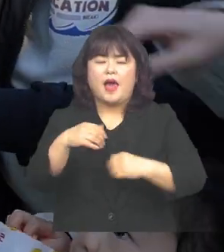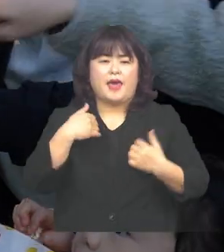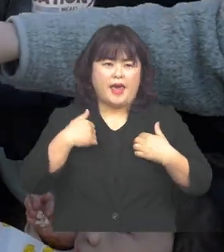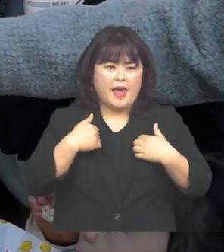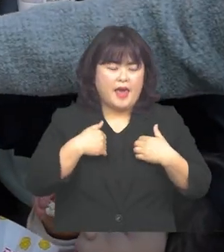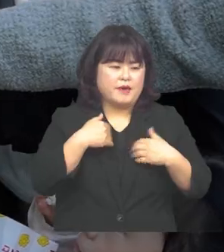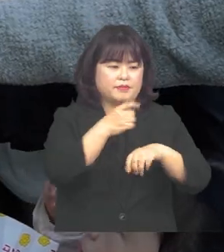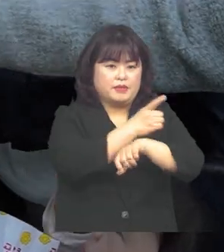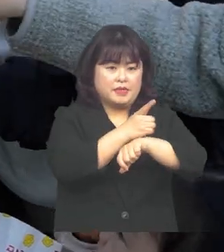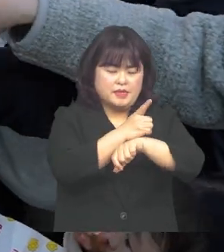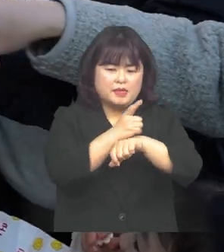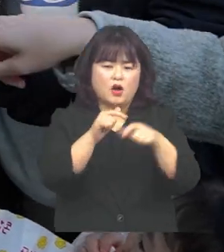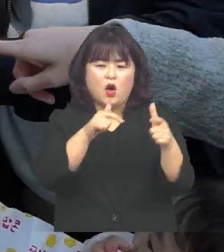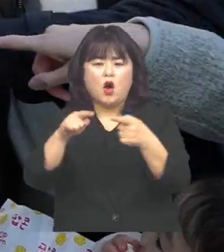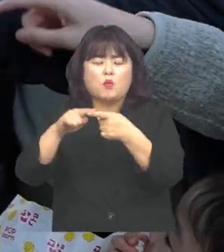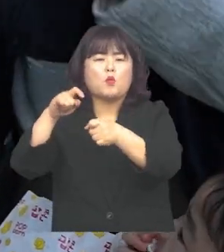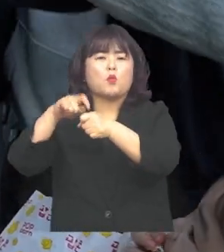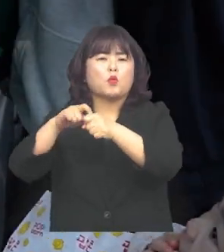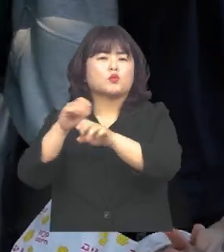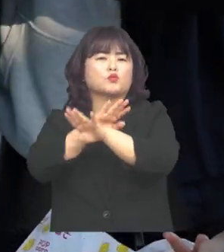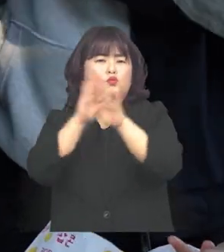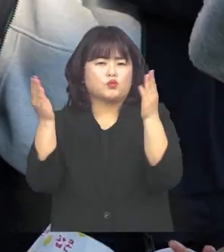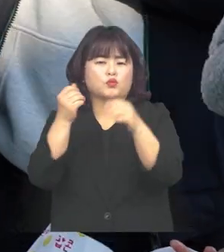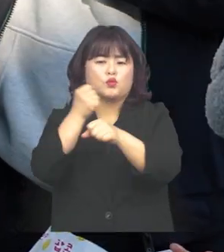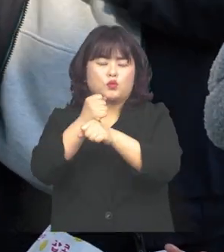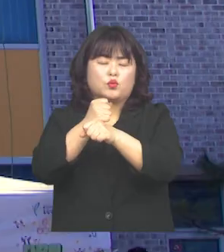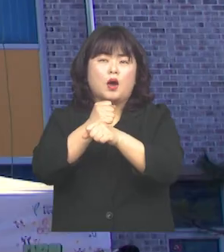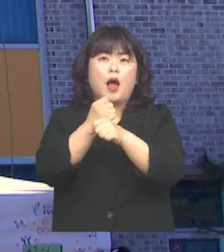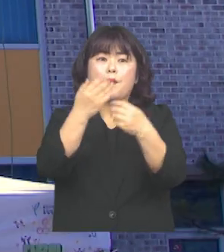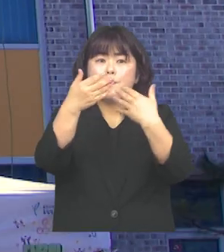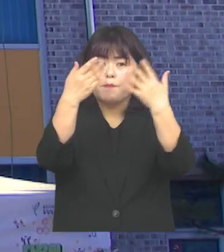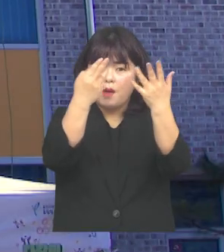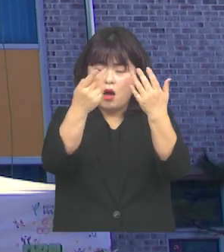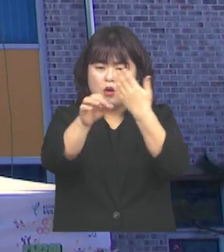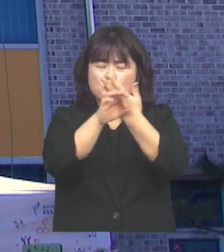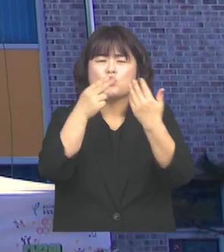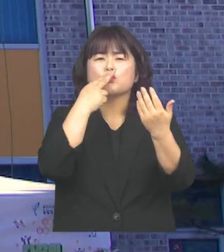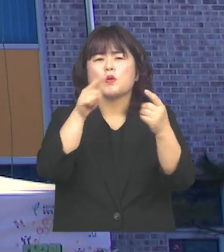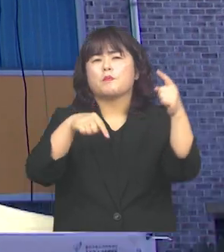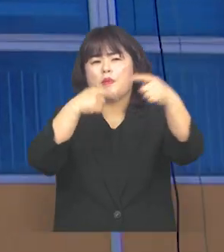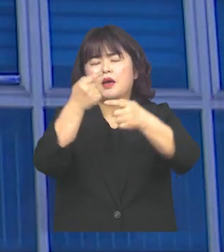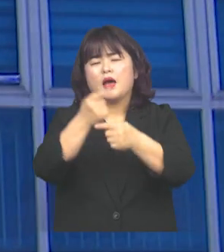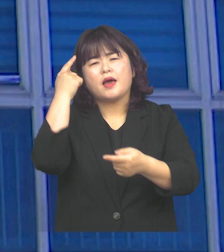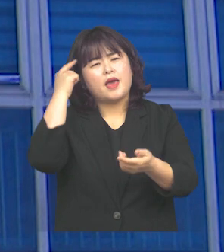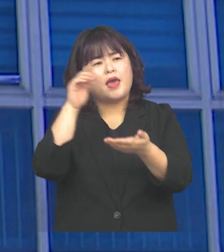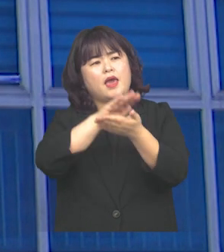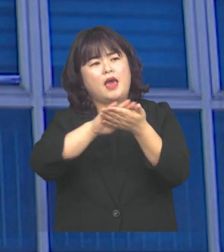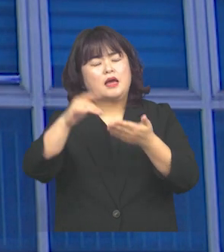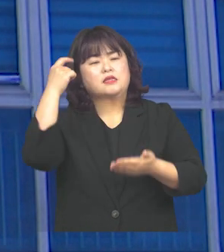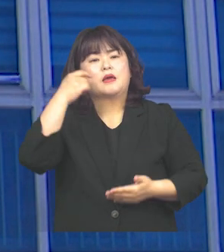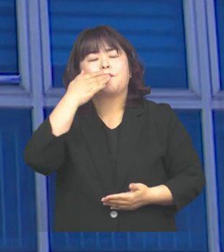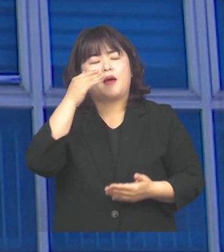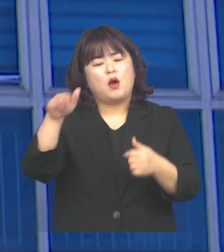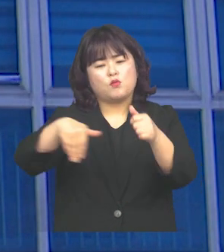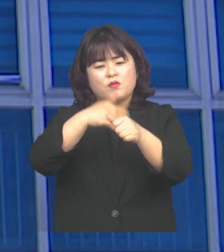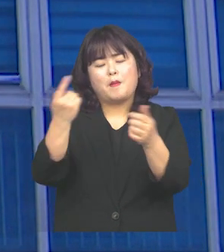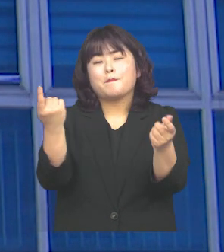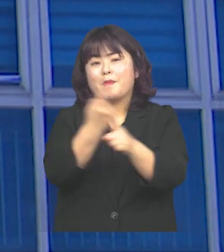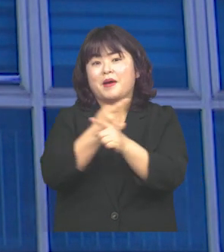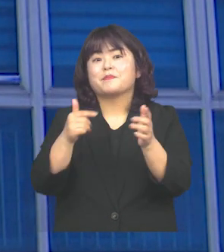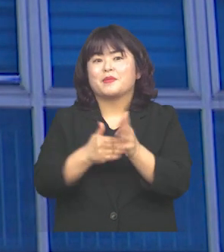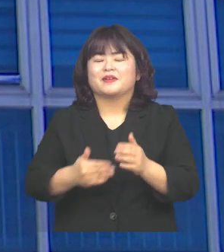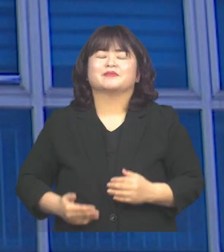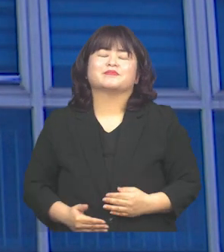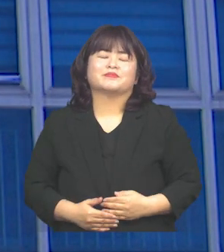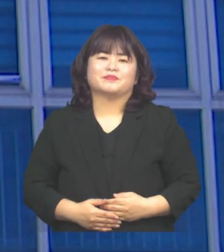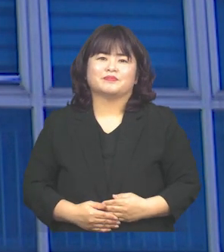스포츠 게임존과 다목적 공간이 새롭게 마련됐으며 벽체를 유리로 교체해 청소년들이 개방감을 느낄 수 있는